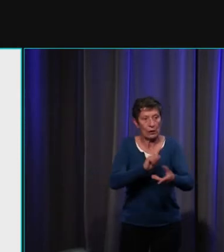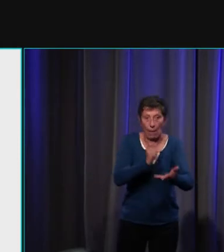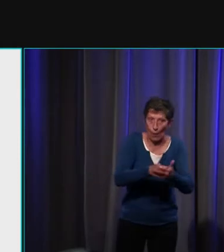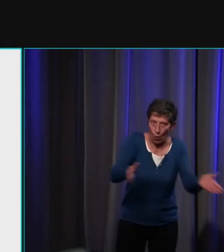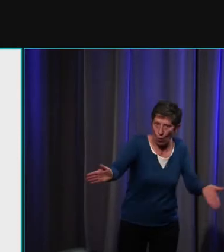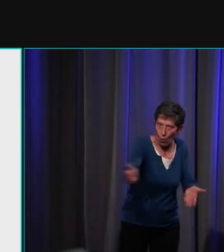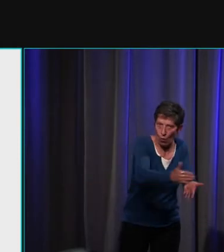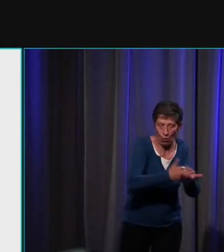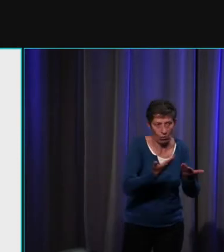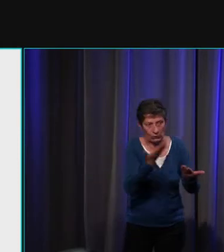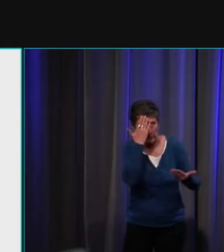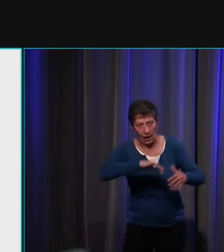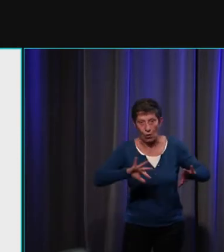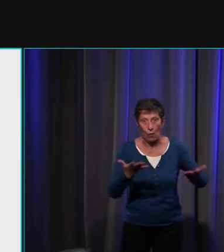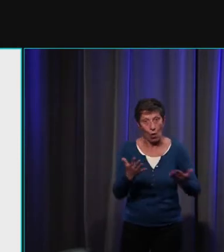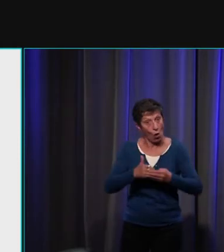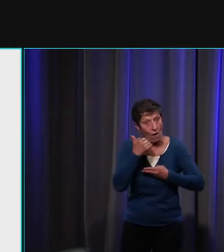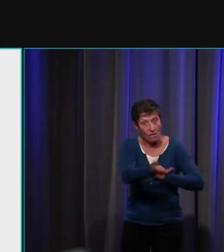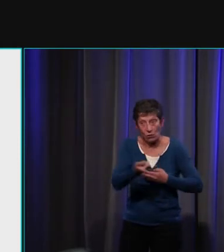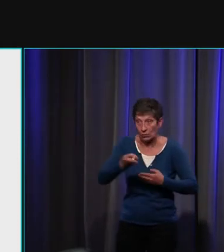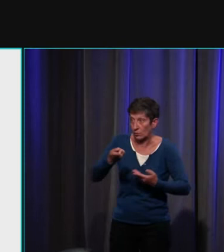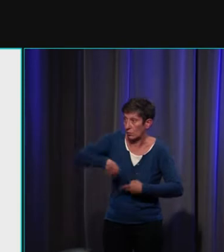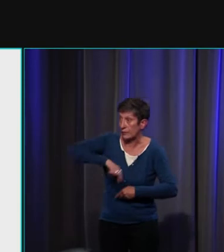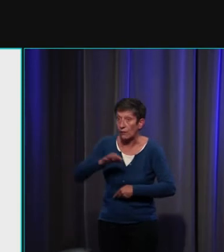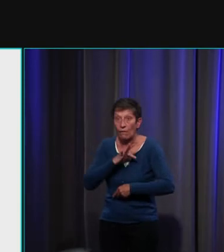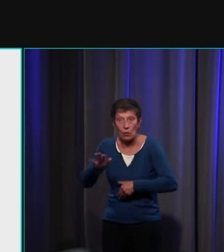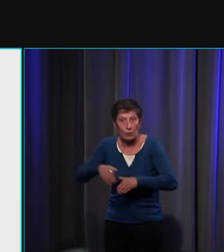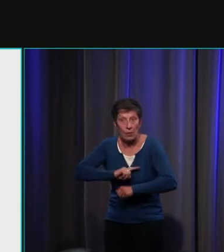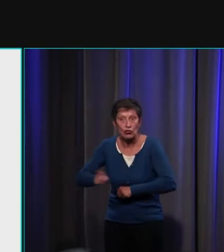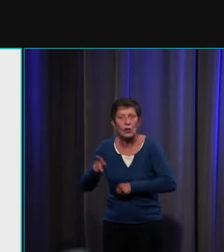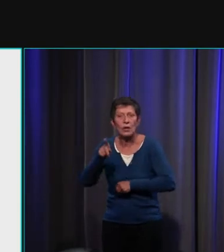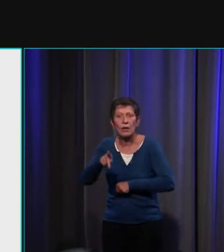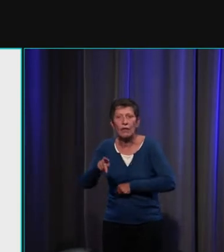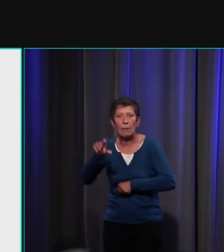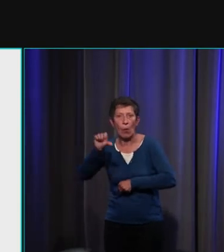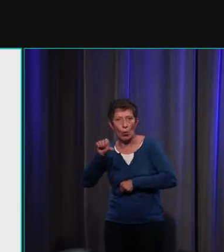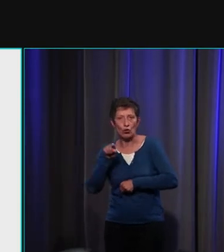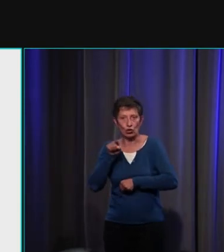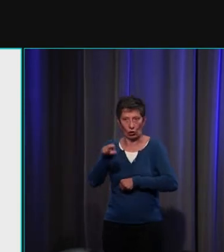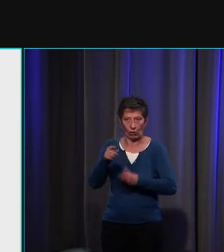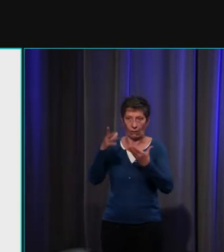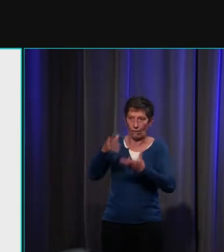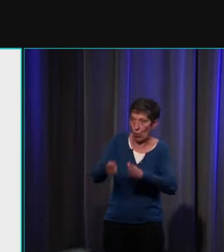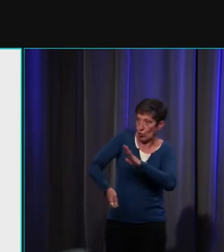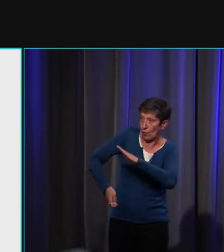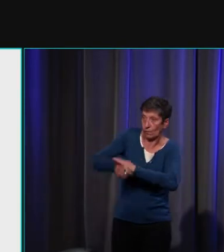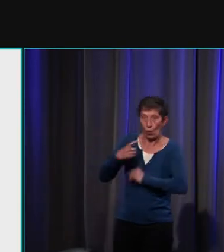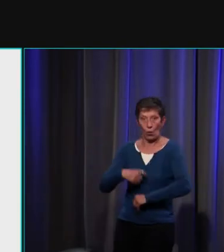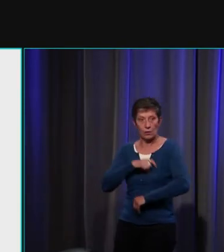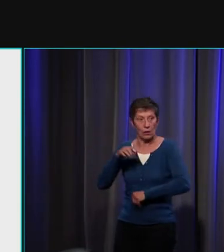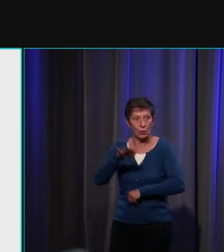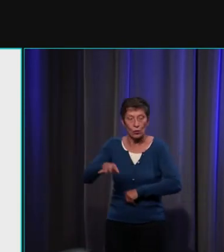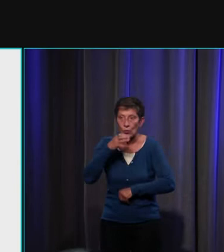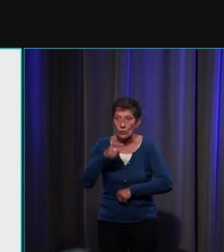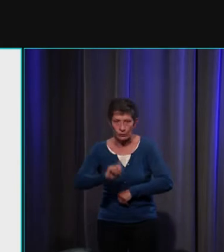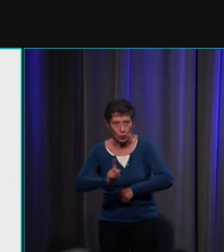beaucoup plus avant ce que nous en france a pas marché philippe auguste a voulu subventionner la croisade mais tout le monde lui a dit ils